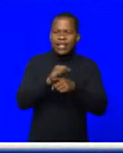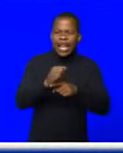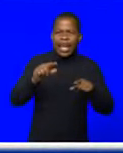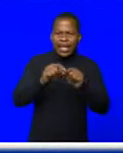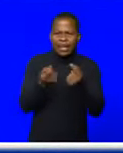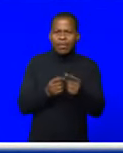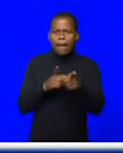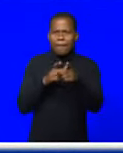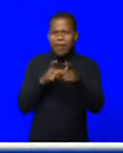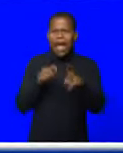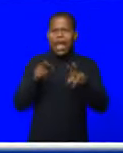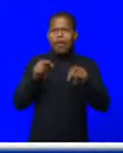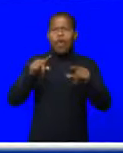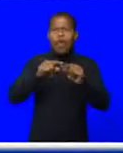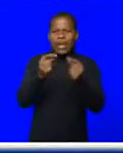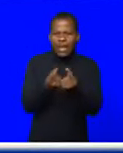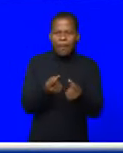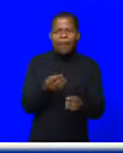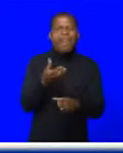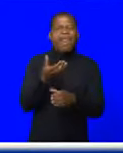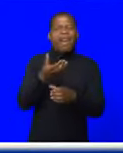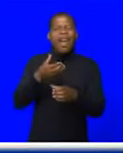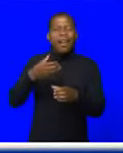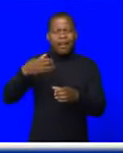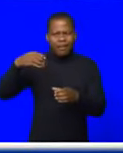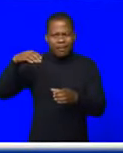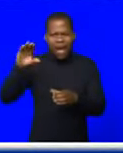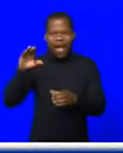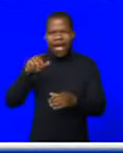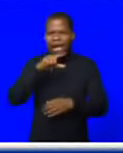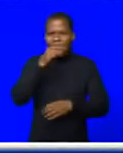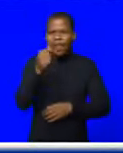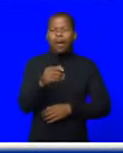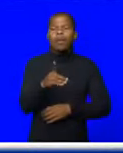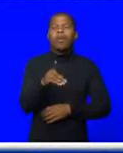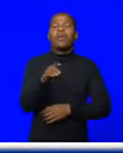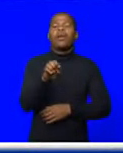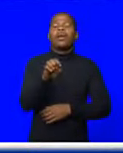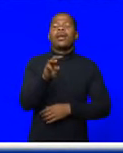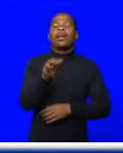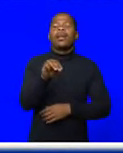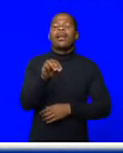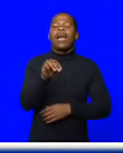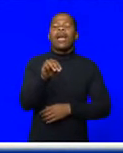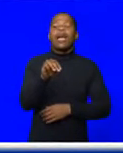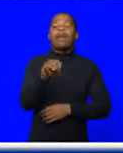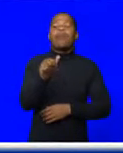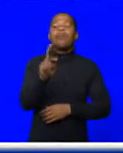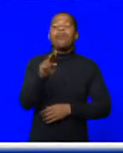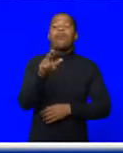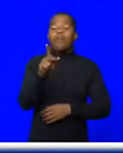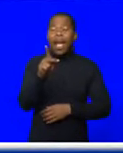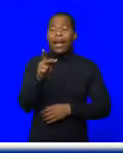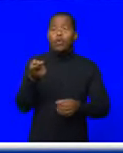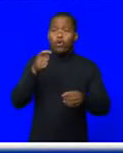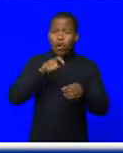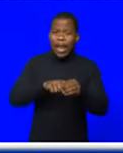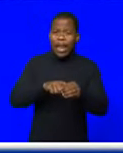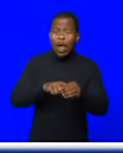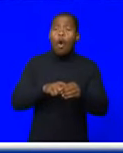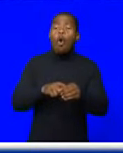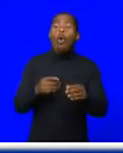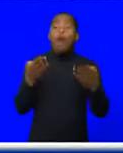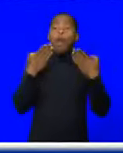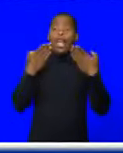laseDenmark i-AGF Aarhus. Wilshere ubonga kakhulu inzima lidlalwe liqembu le-Arsenal kwekumsiteni ukuthi atilulonga